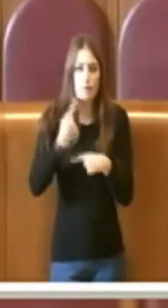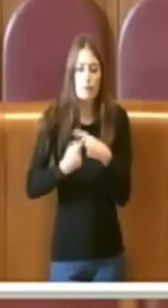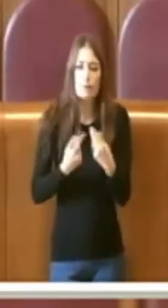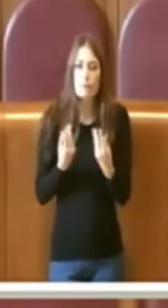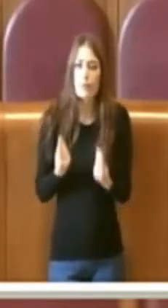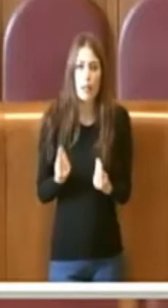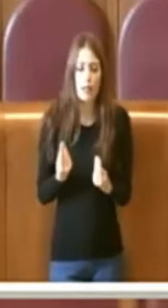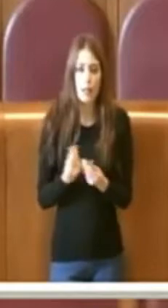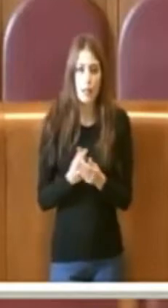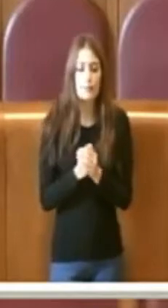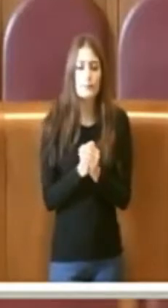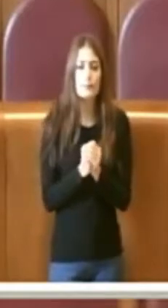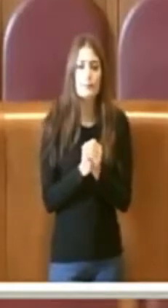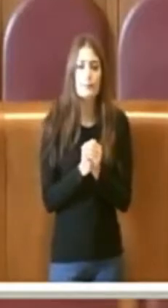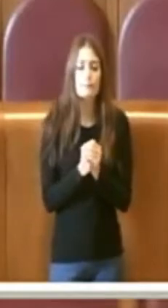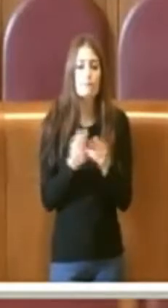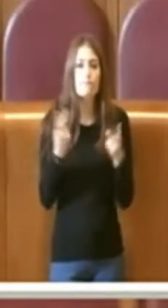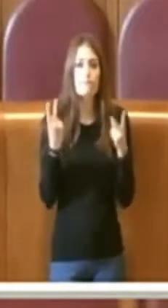Ecco,